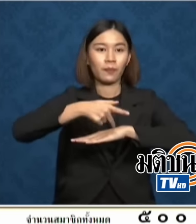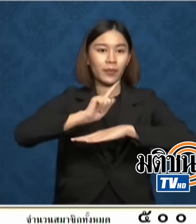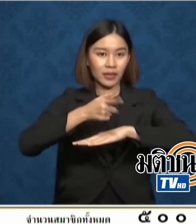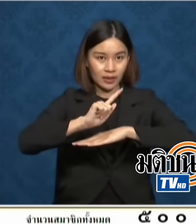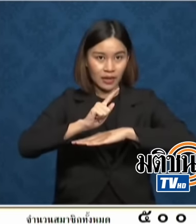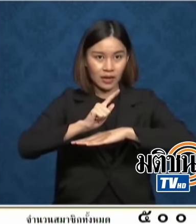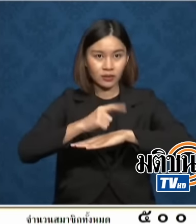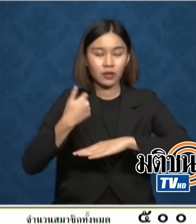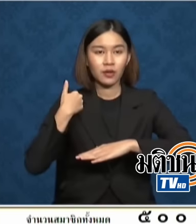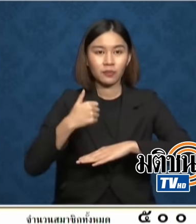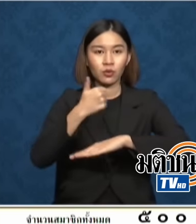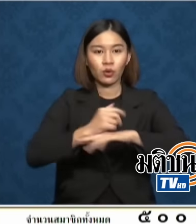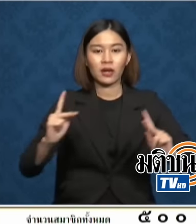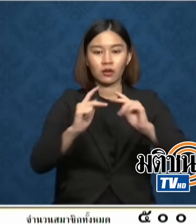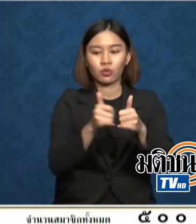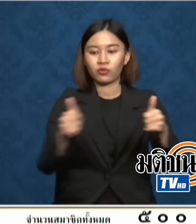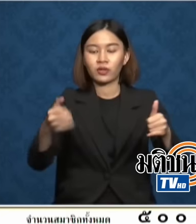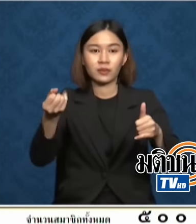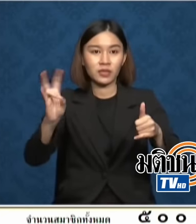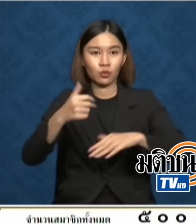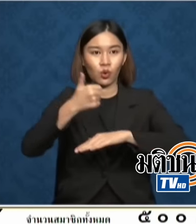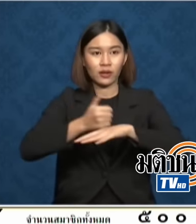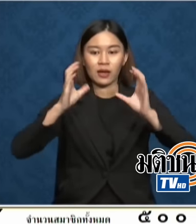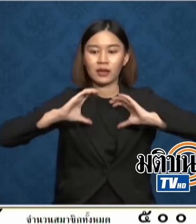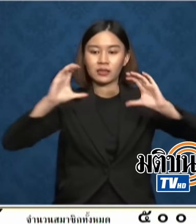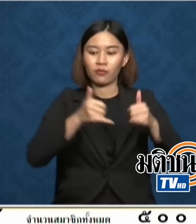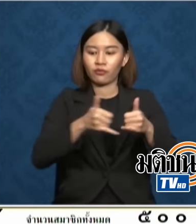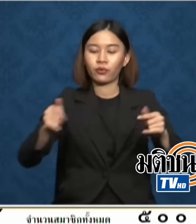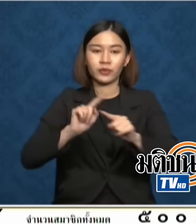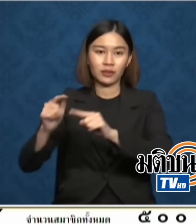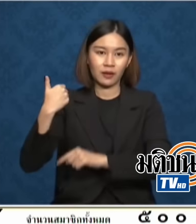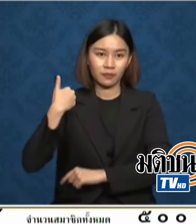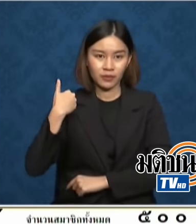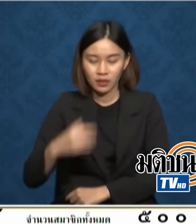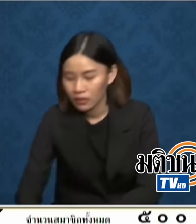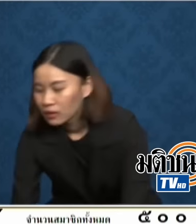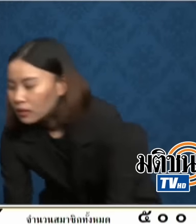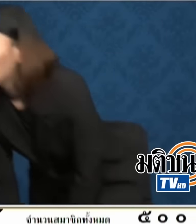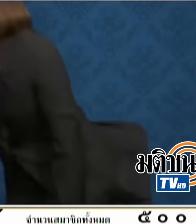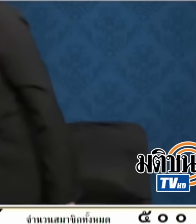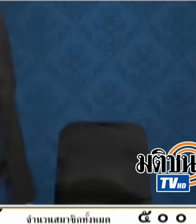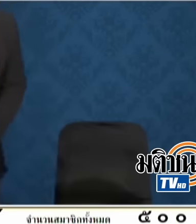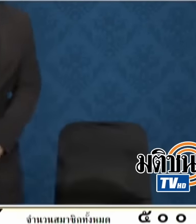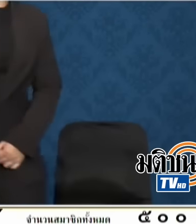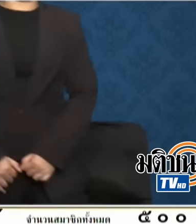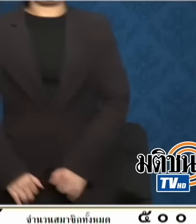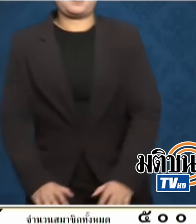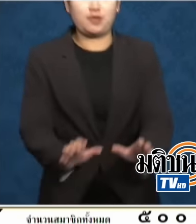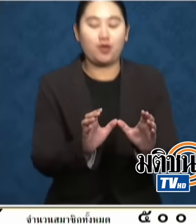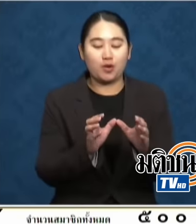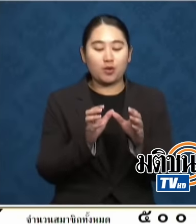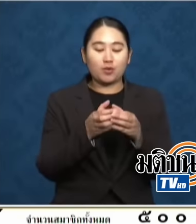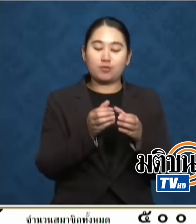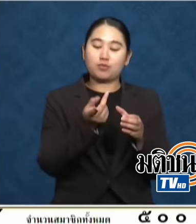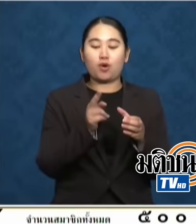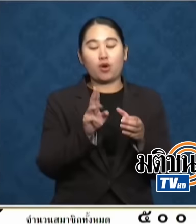มี17รัฐมนตรีและมีหัวหน้าส่วนราชการต่างๆความจริงก็เรียกกันว่าเป็นครม.น้อยบ้างครม.จ